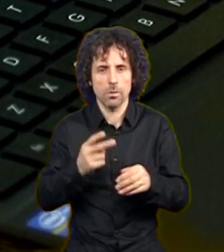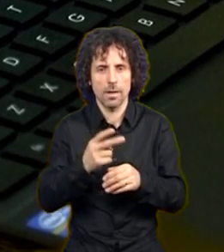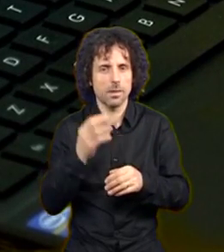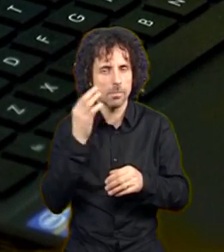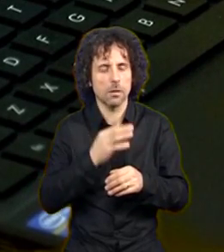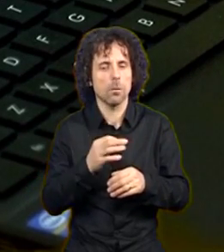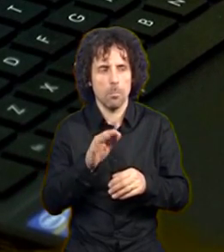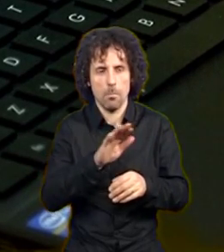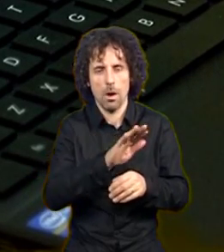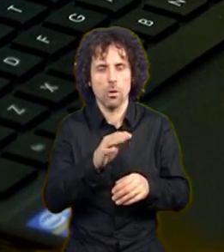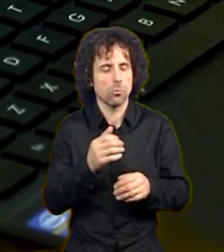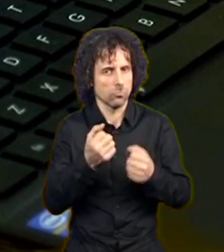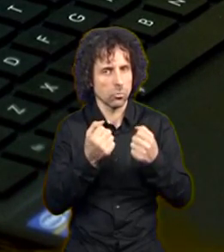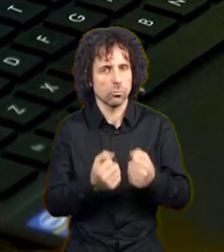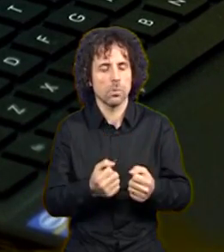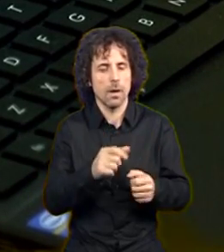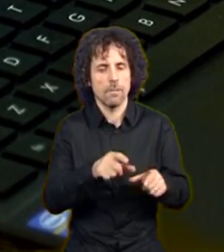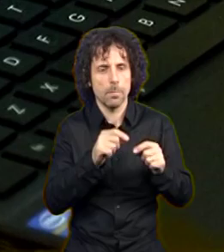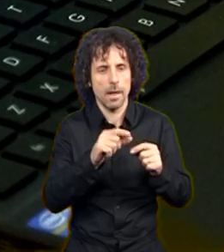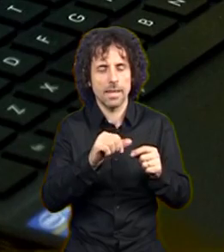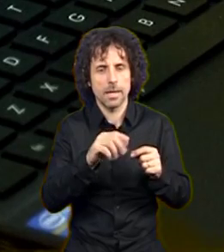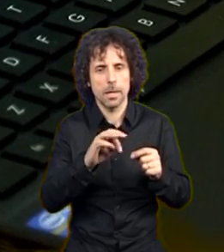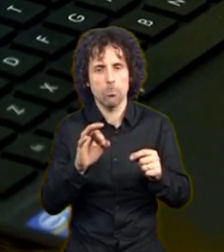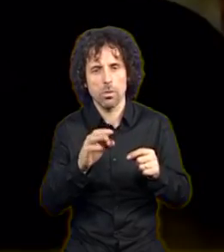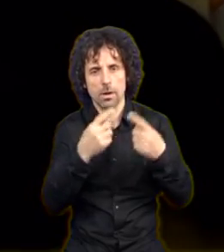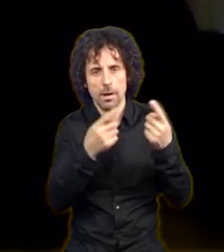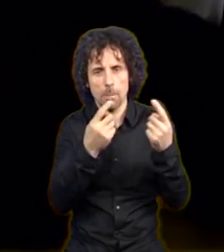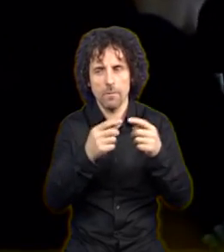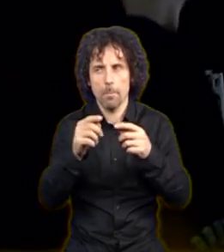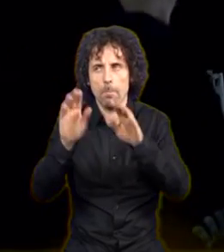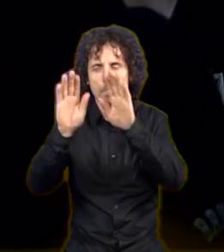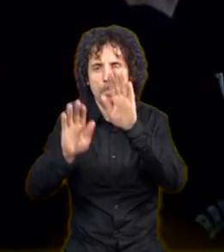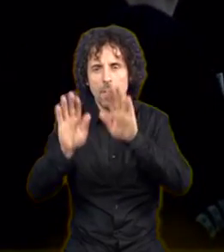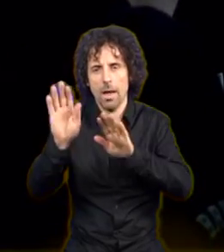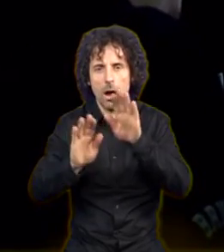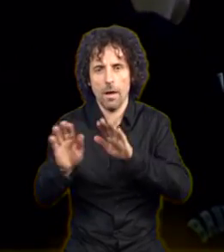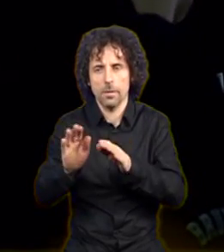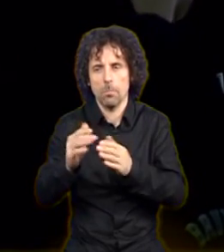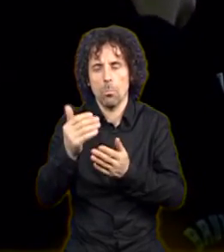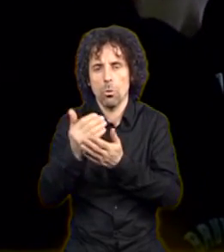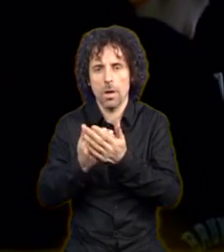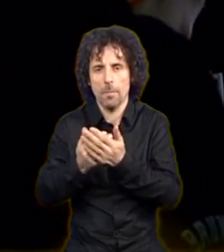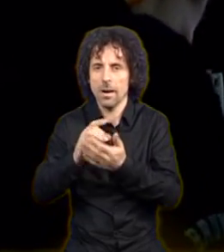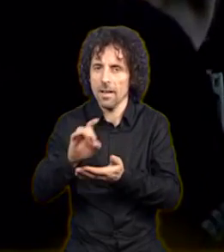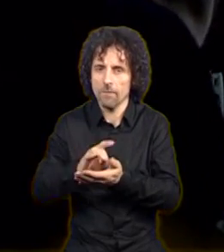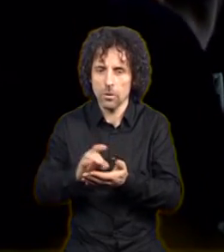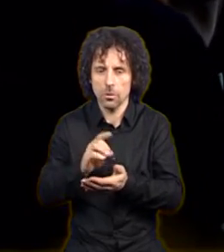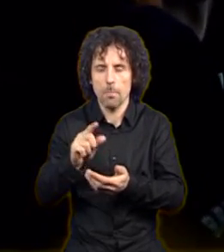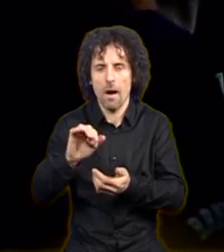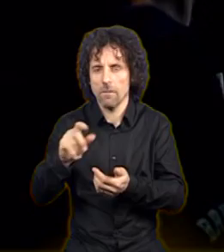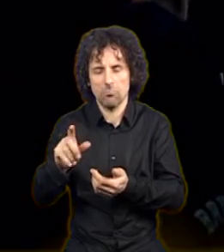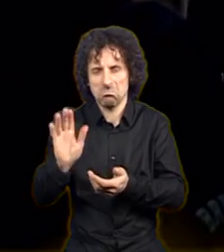ponadgimnazjalnych mają nieco trudniej. Mogą wybrać między spotem reklamowym, a plakatem stworzonym w programie graficznym.